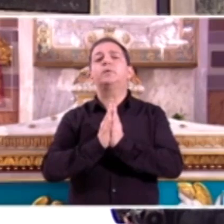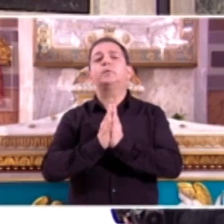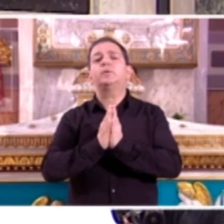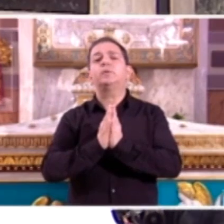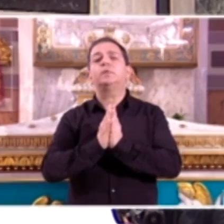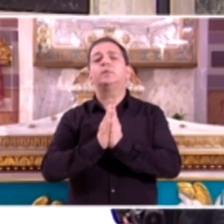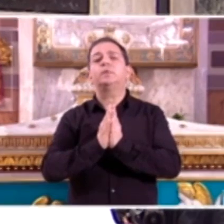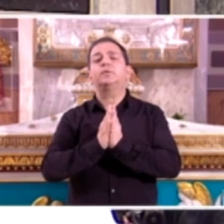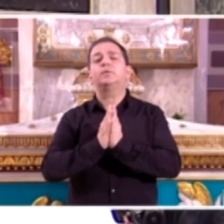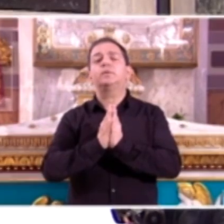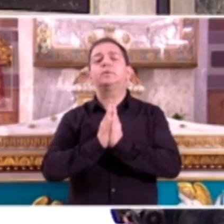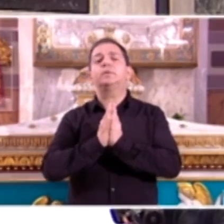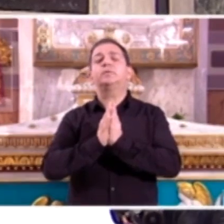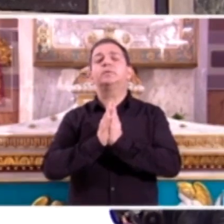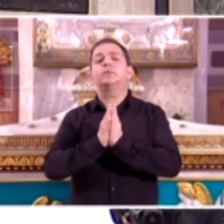αιώνων.